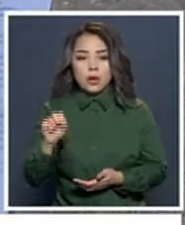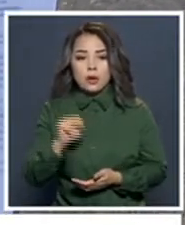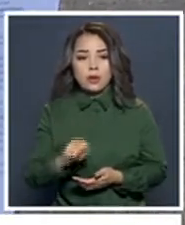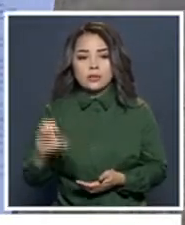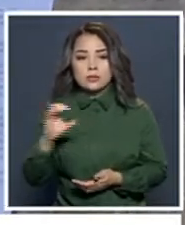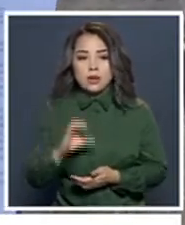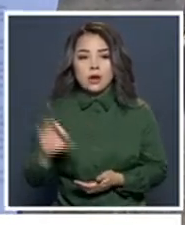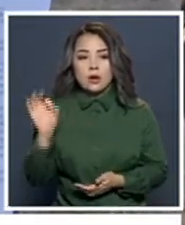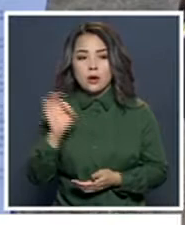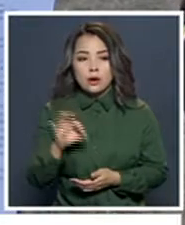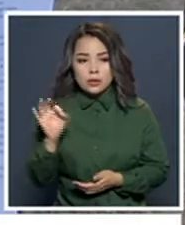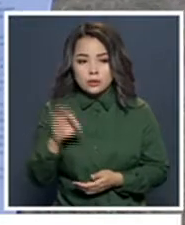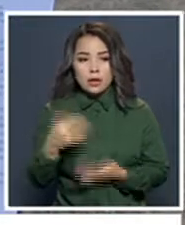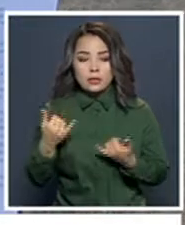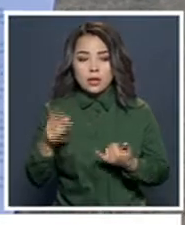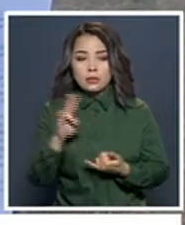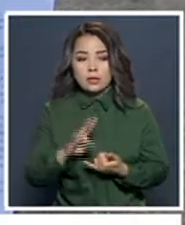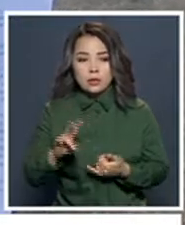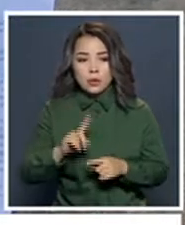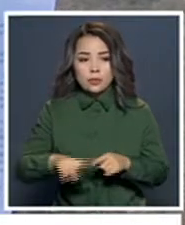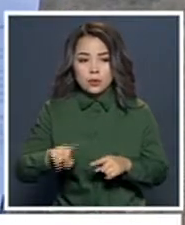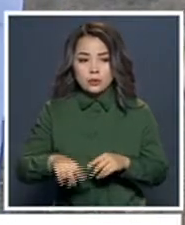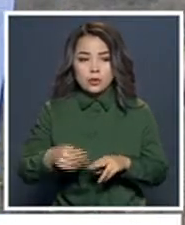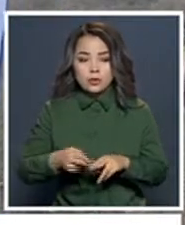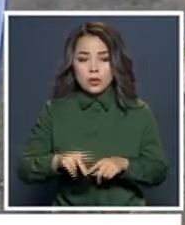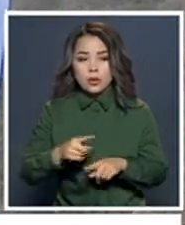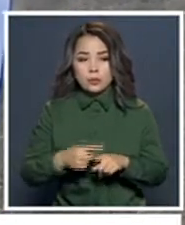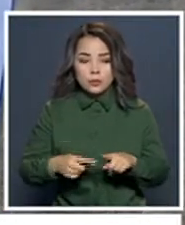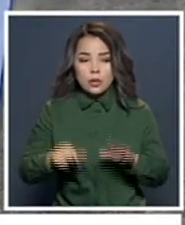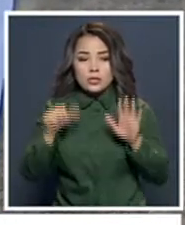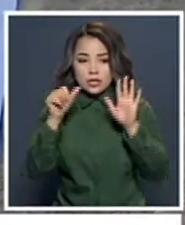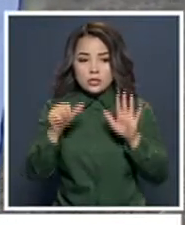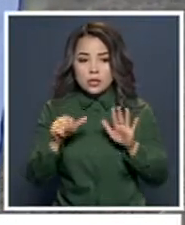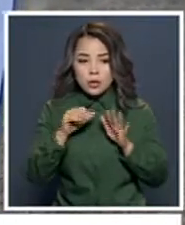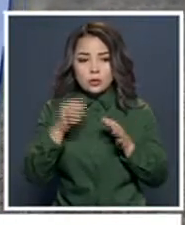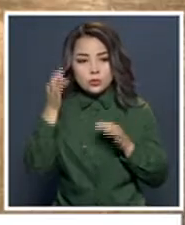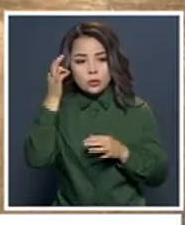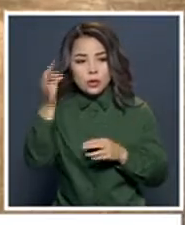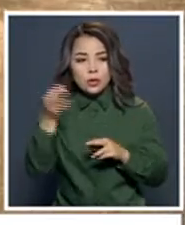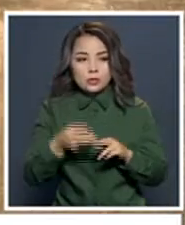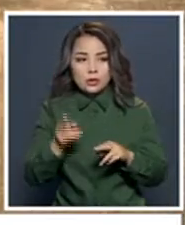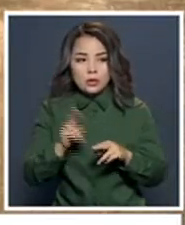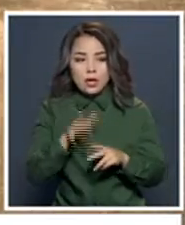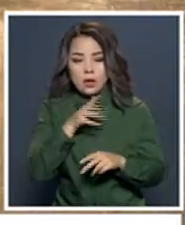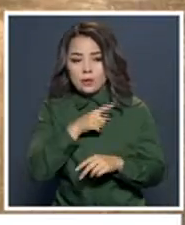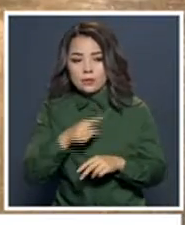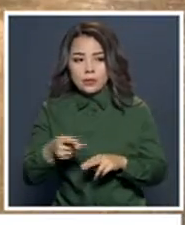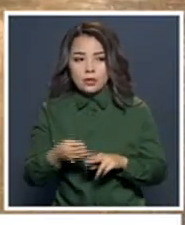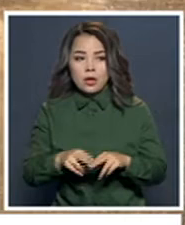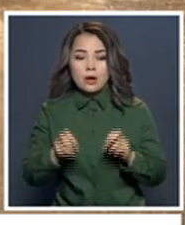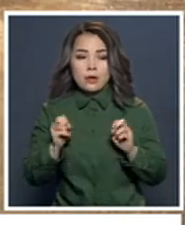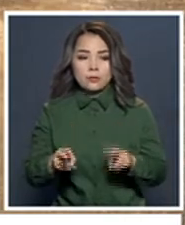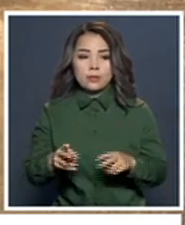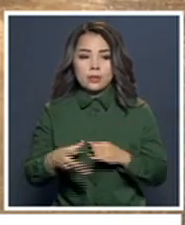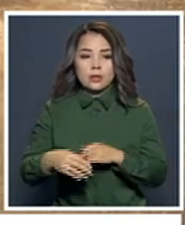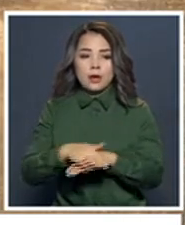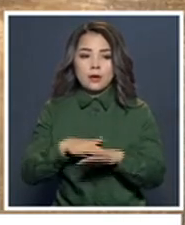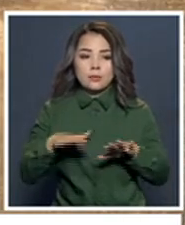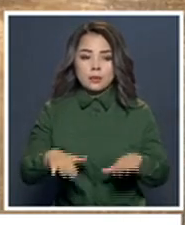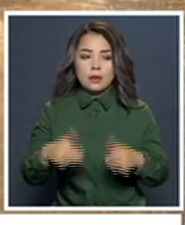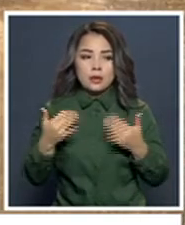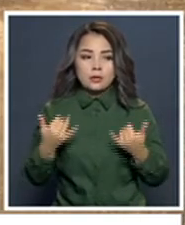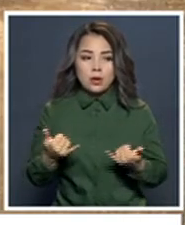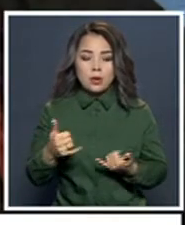сентябрь, октябрь, мінекі ноябрь скоро. Мен жарты жыл болды ғой, ровно жарты жыл болды. Қауіпті аймақта тұратындардың бірі